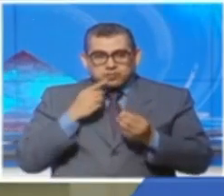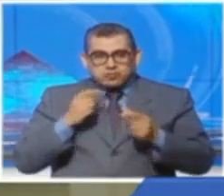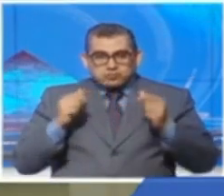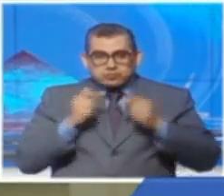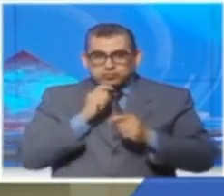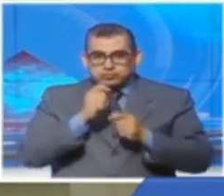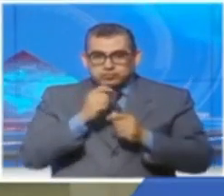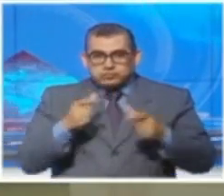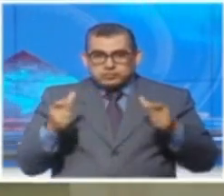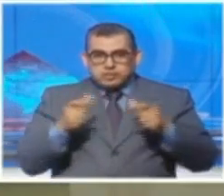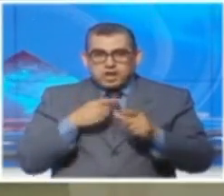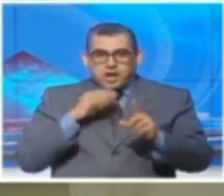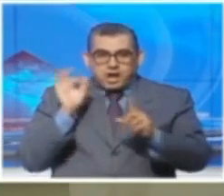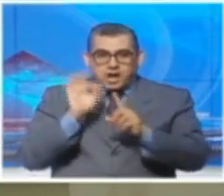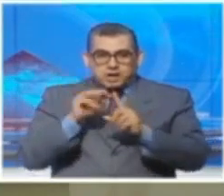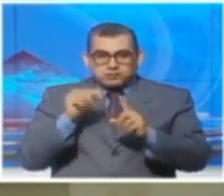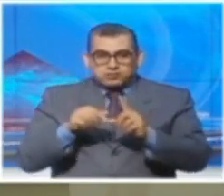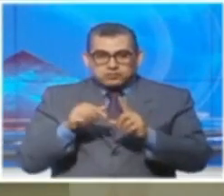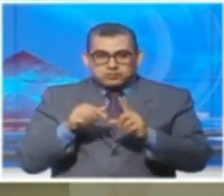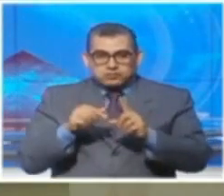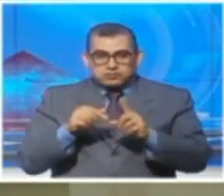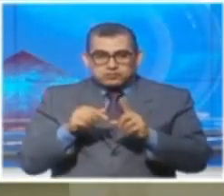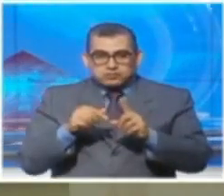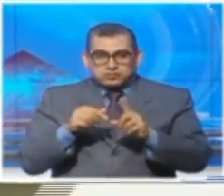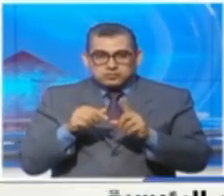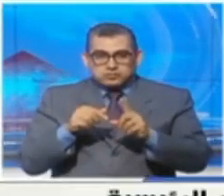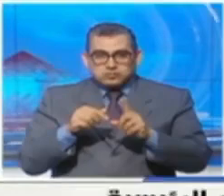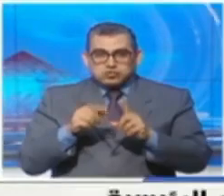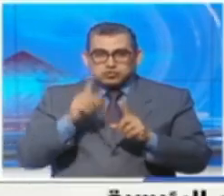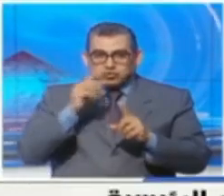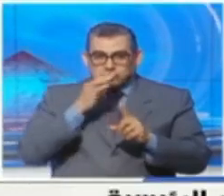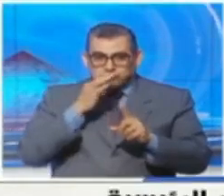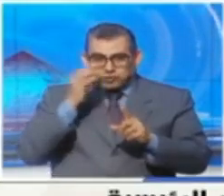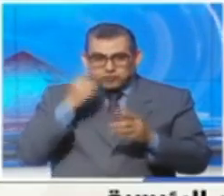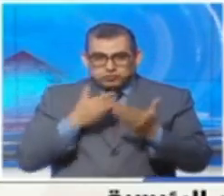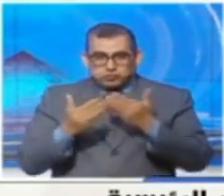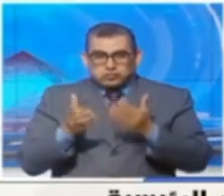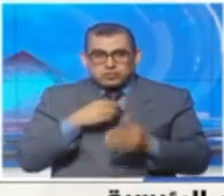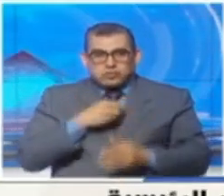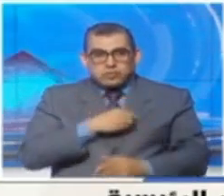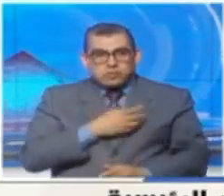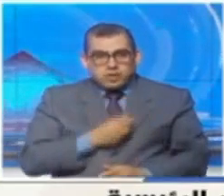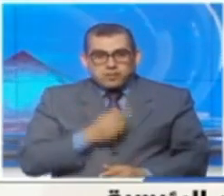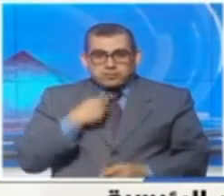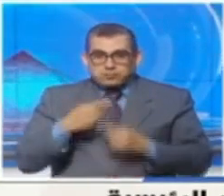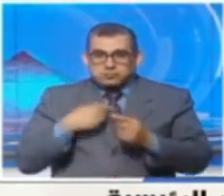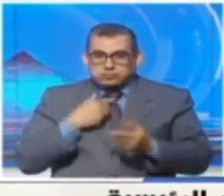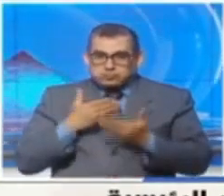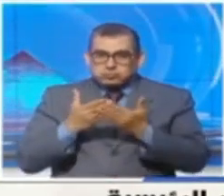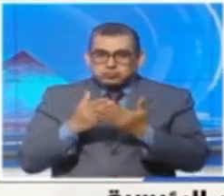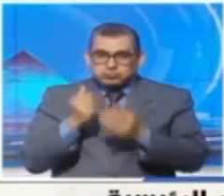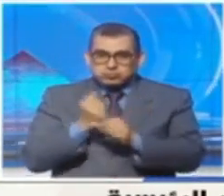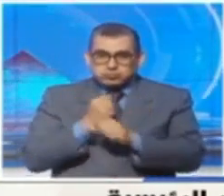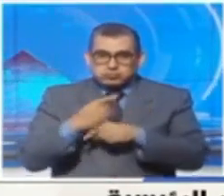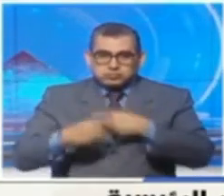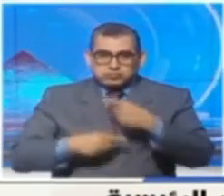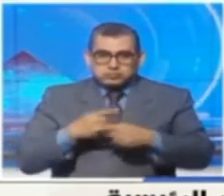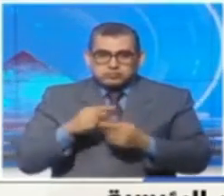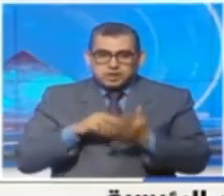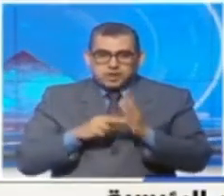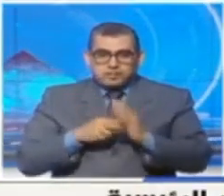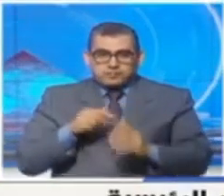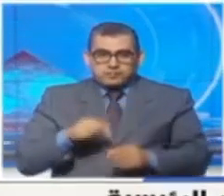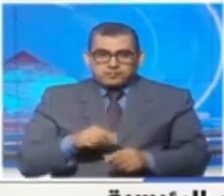موجود. لا أكيد هيبقى في جلسة تحضيرية أخرى قد يكون الأيام القليلة القادمة. مطمئن طول ما احنا بنبذل جهد وطول ما بنلاقي في نتائج لهذا